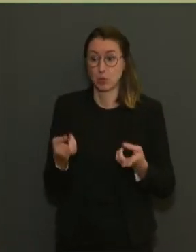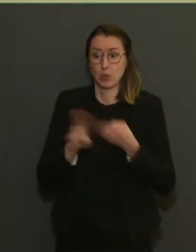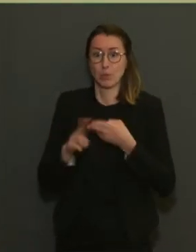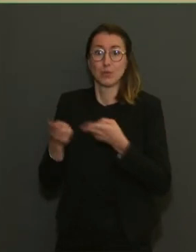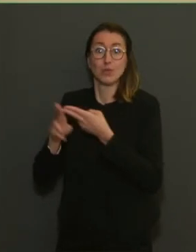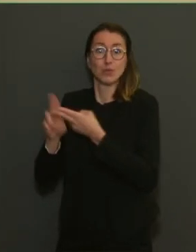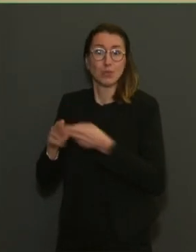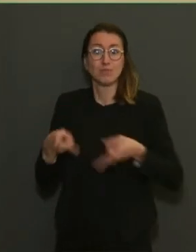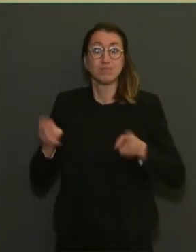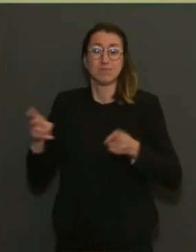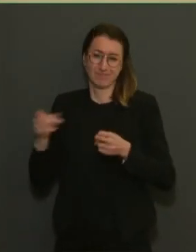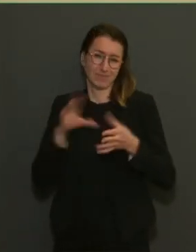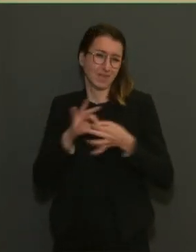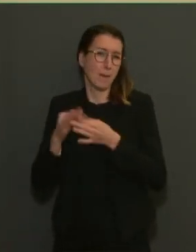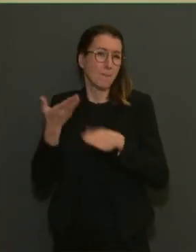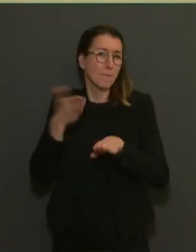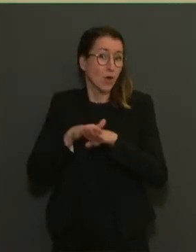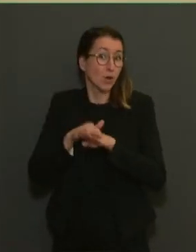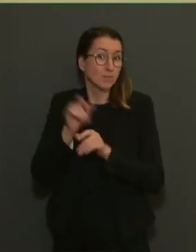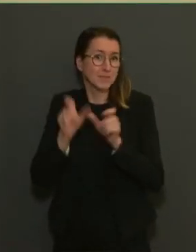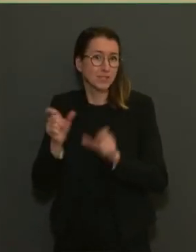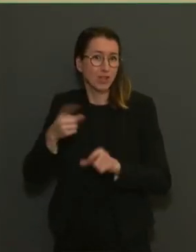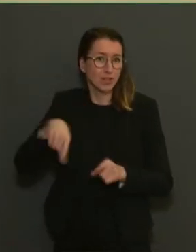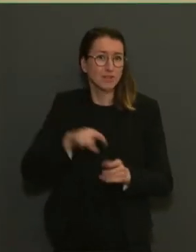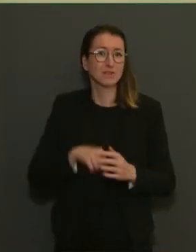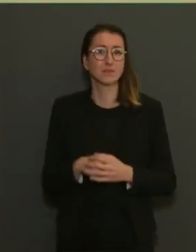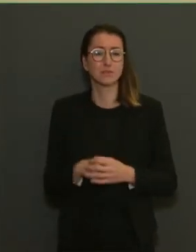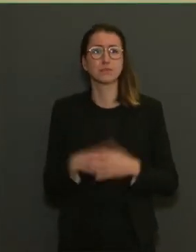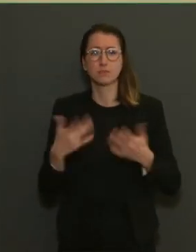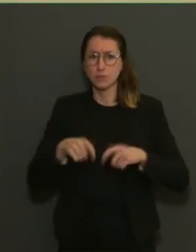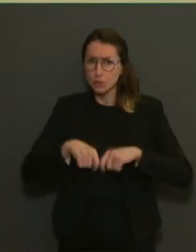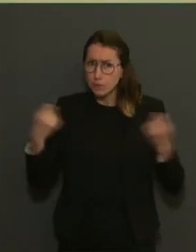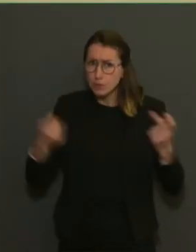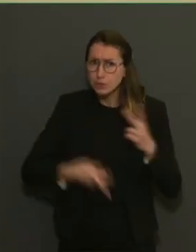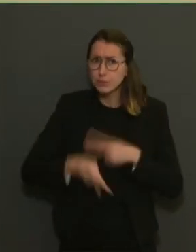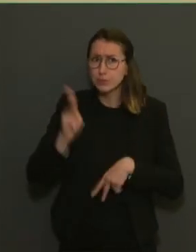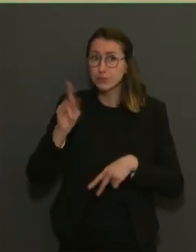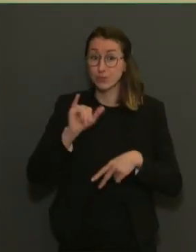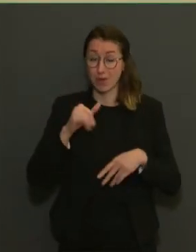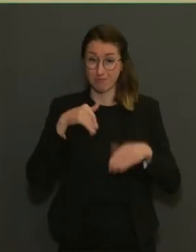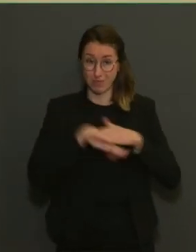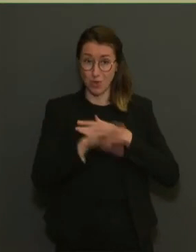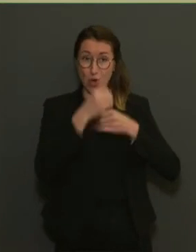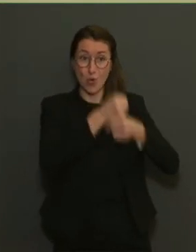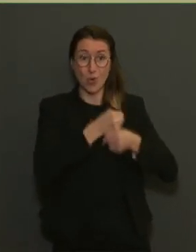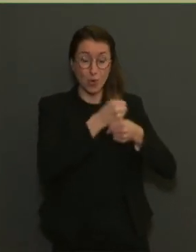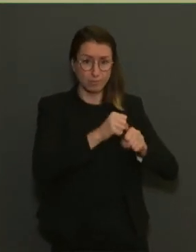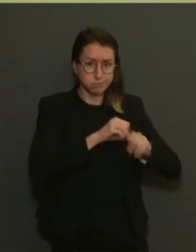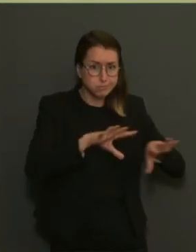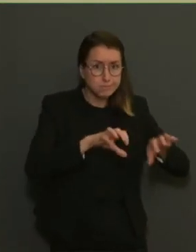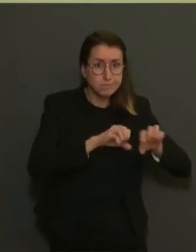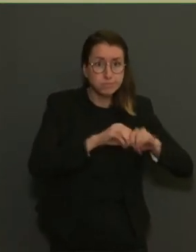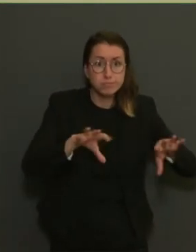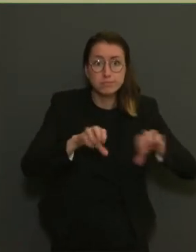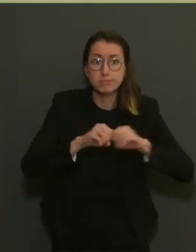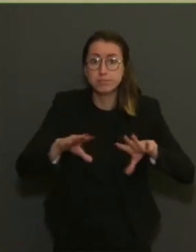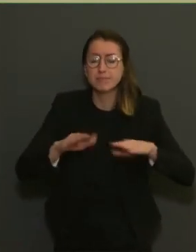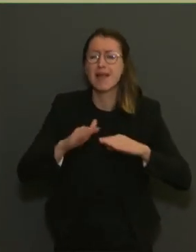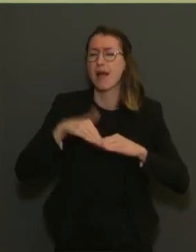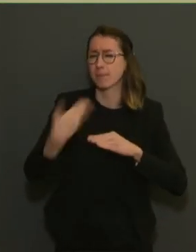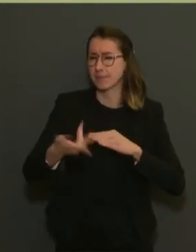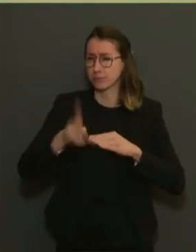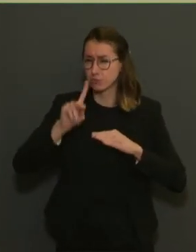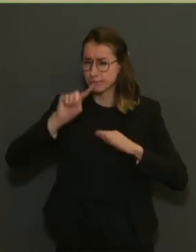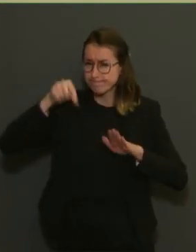et on en parlera à la fin de l'exposé, sur les maisons de repos et les maisons de repos et de soins. En résumé donc, rien ne change de